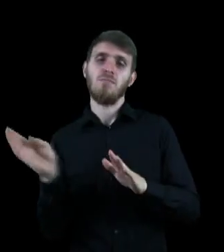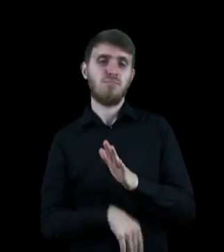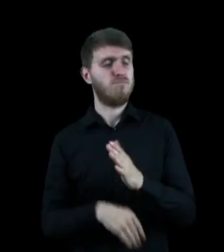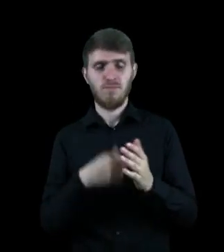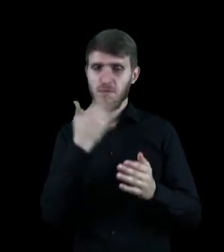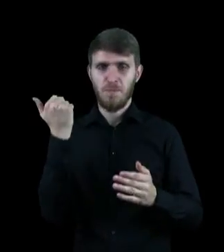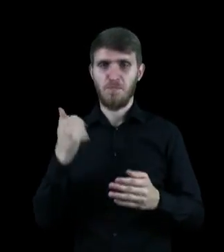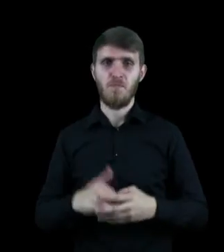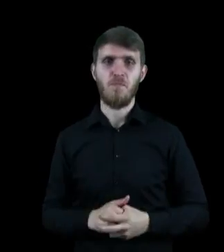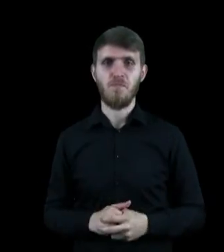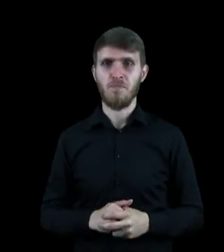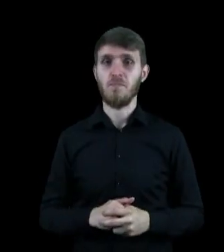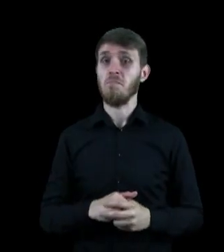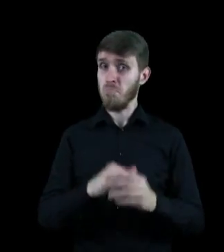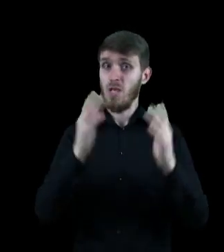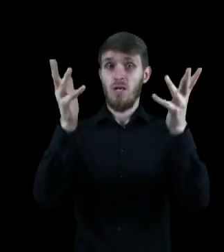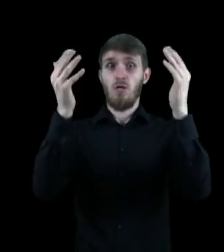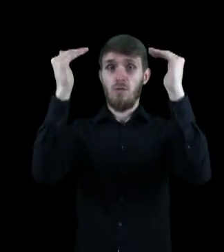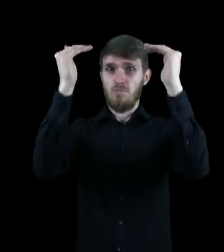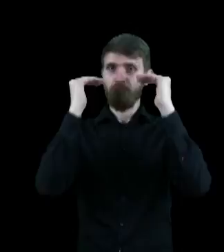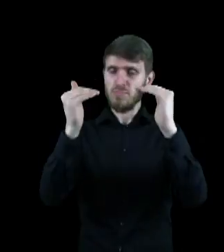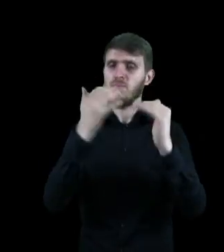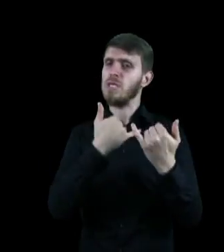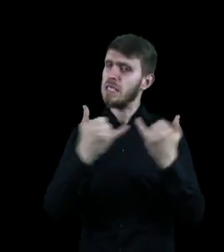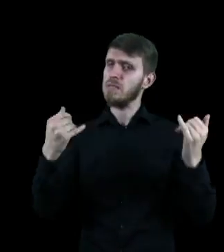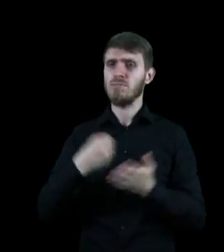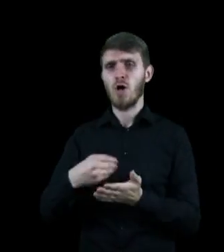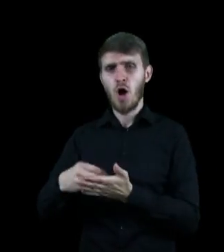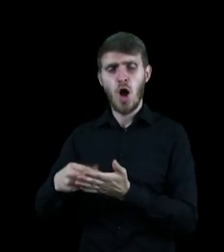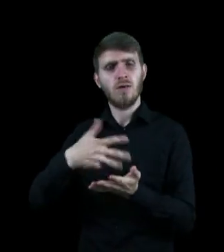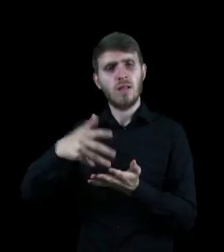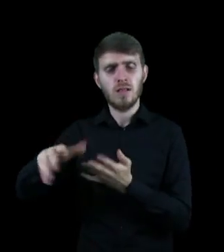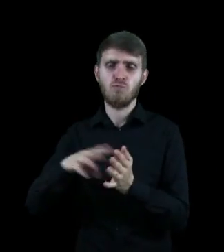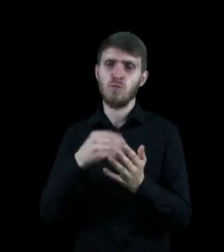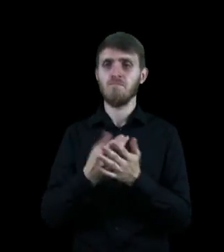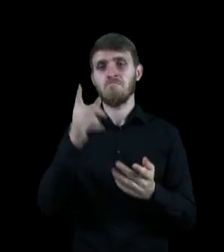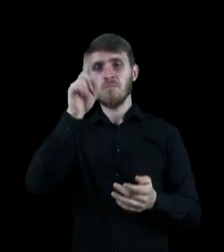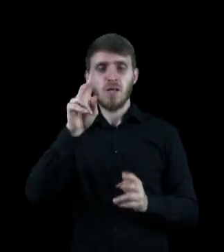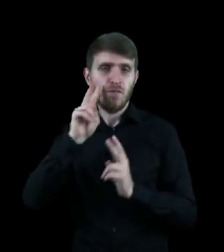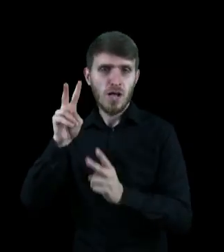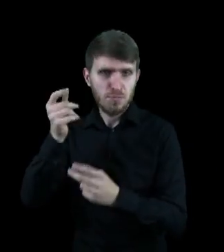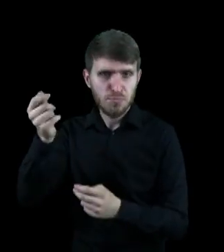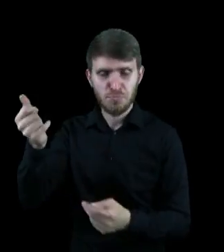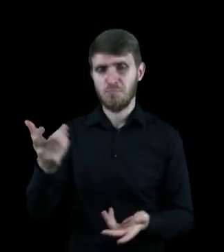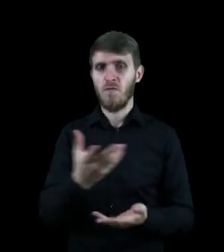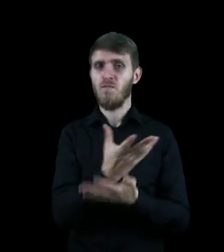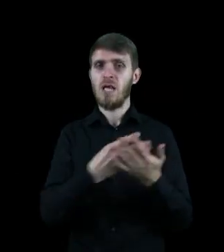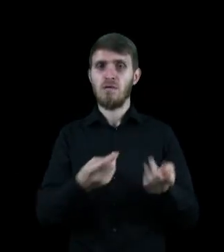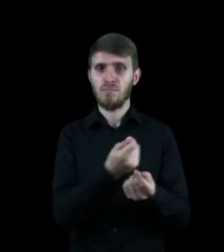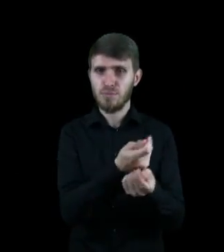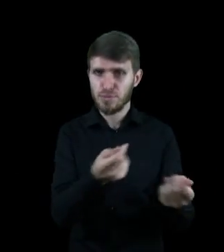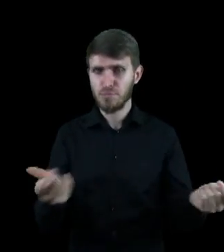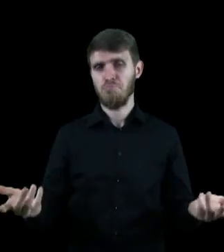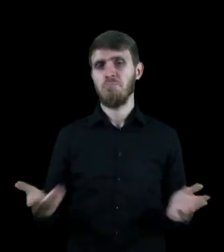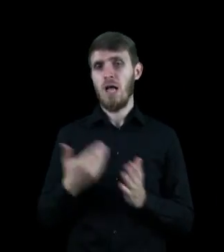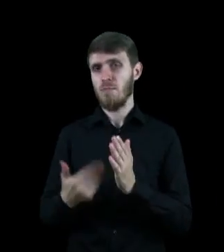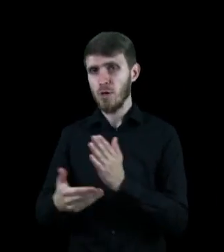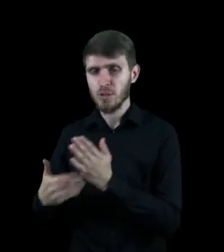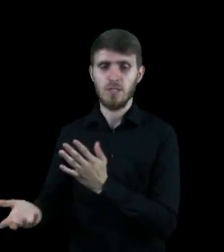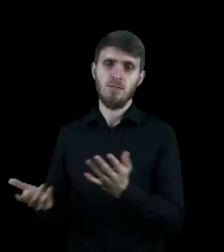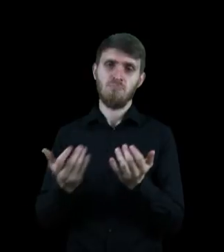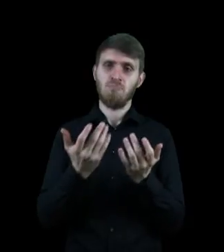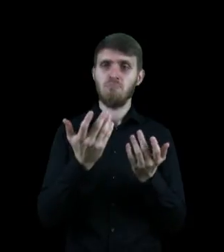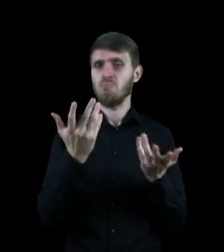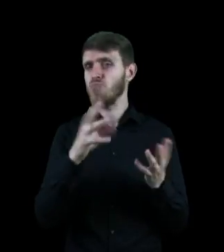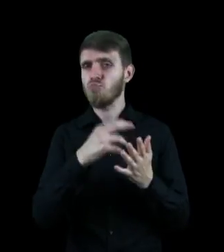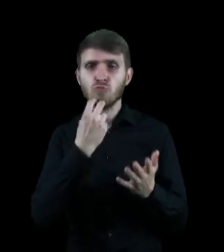odzwierciedlony w naszym zysku ze sprzedaży. Oprócz kosztów sprzedanych produktów mamy też inne koszty, czyli w tym wypadku czynsz,